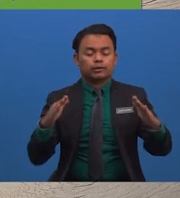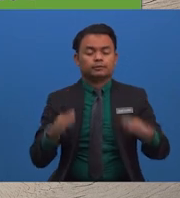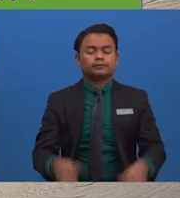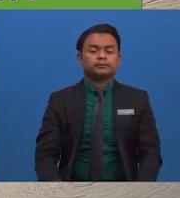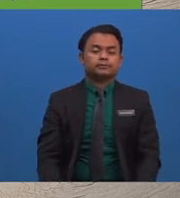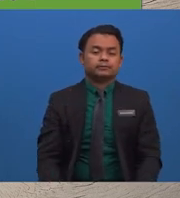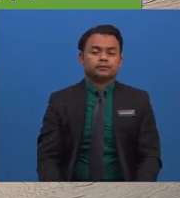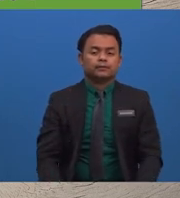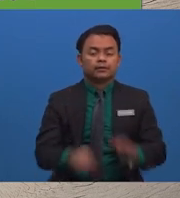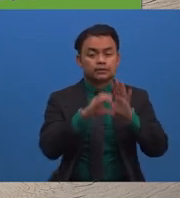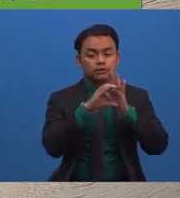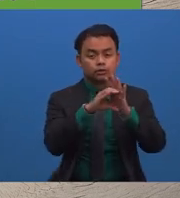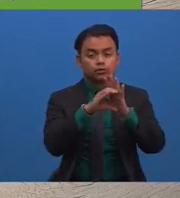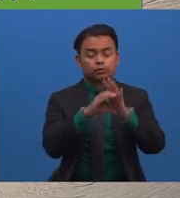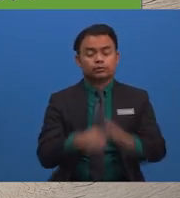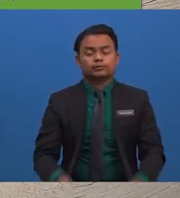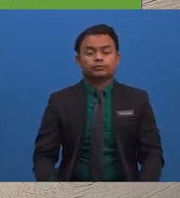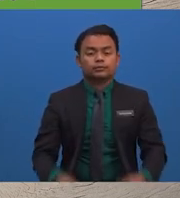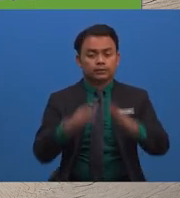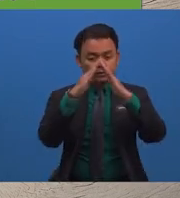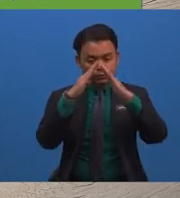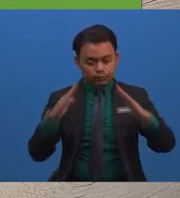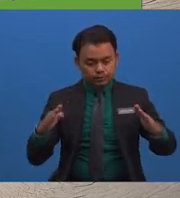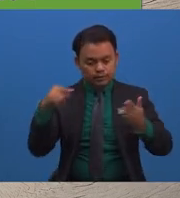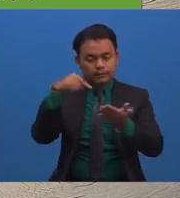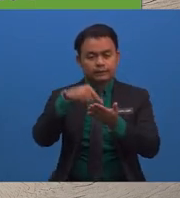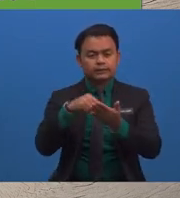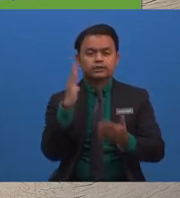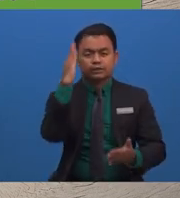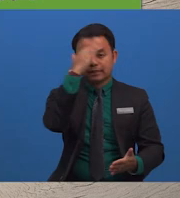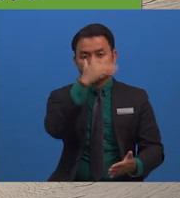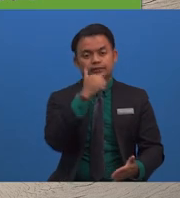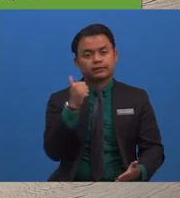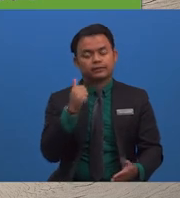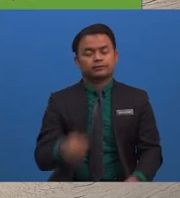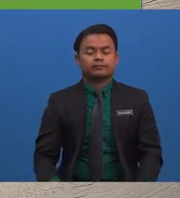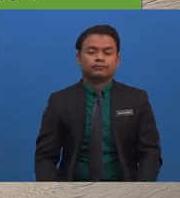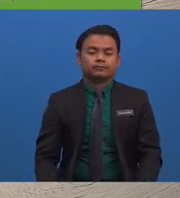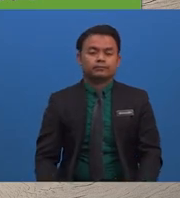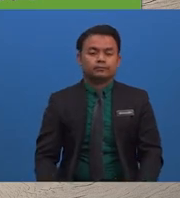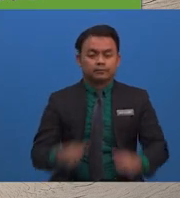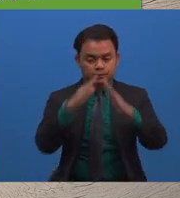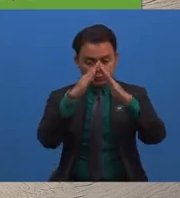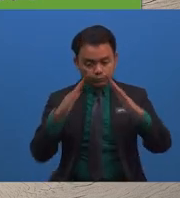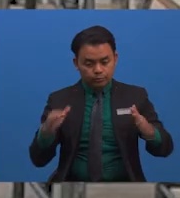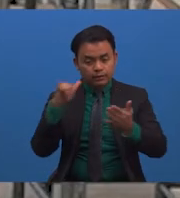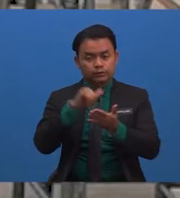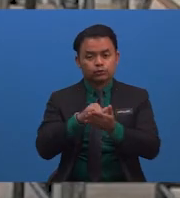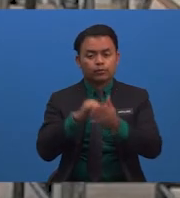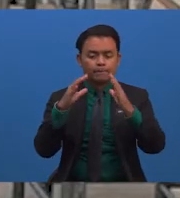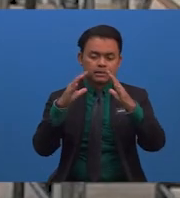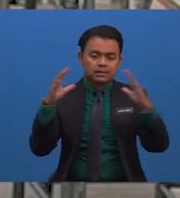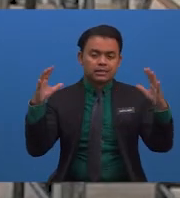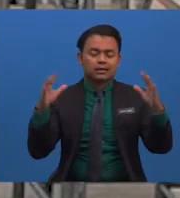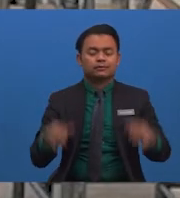Contohnya, rumah ini cantik. Rumah itu besar.